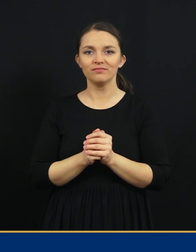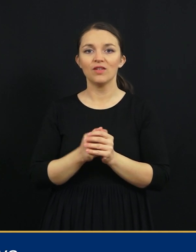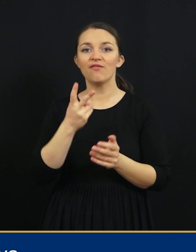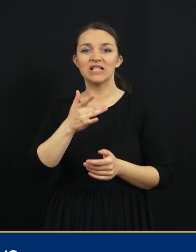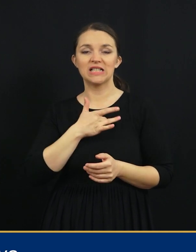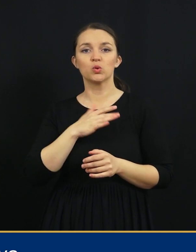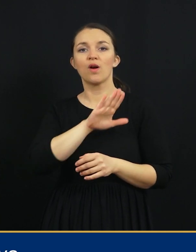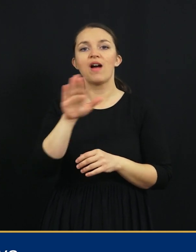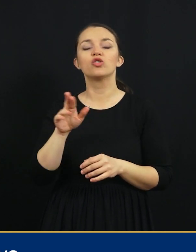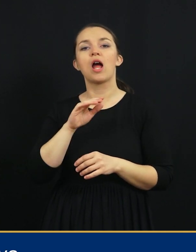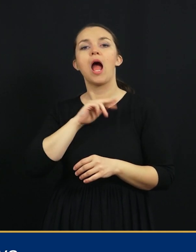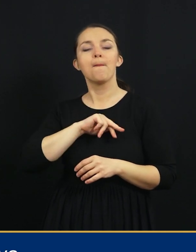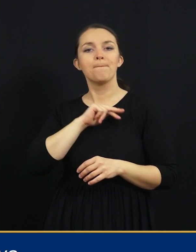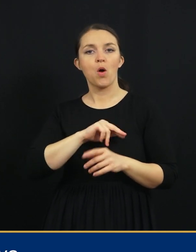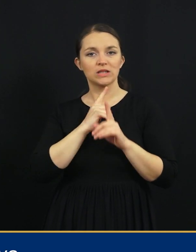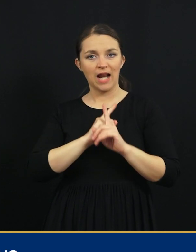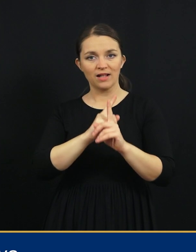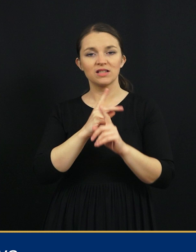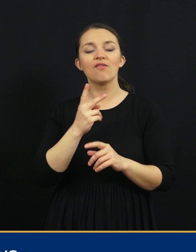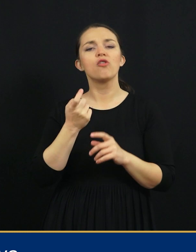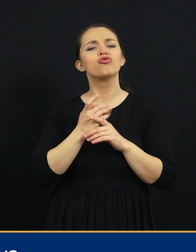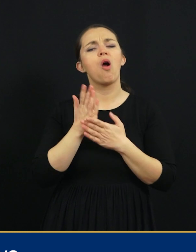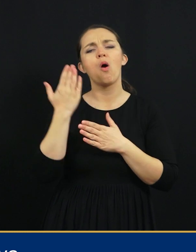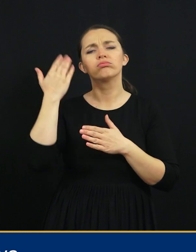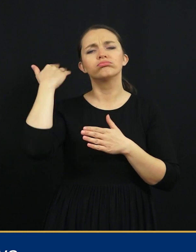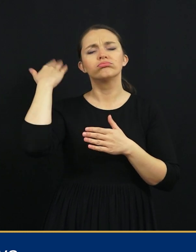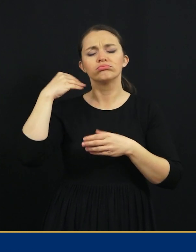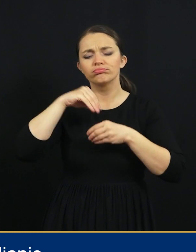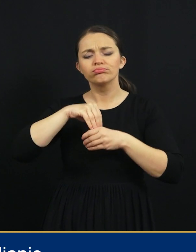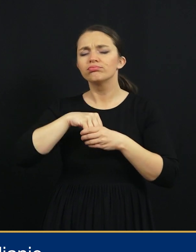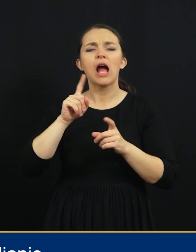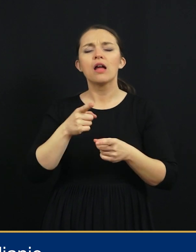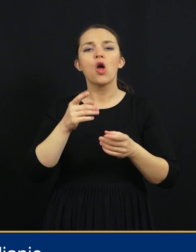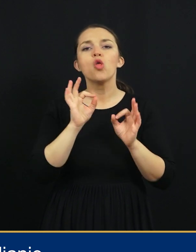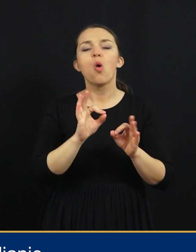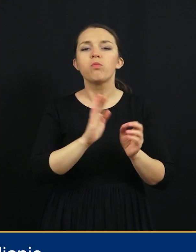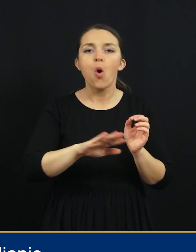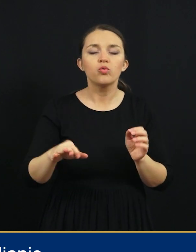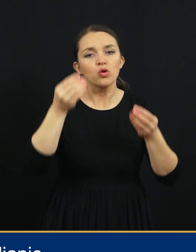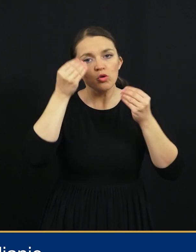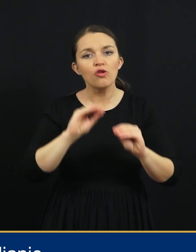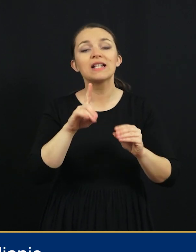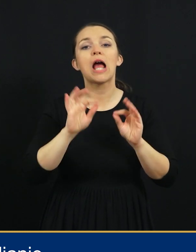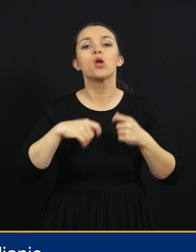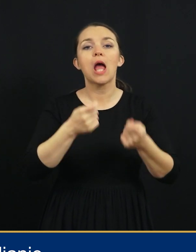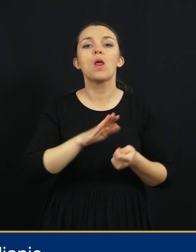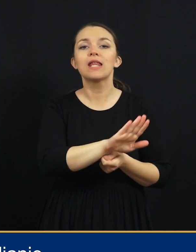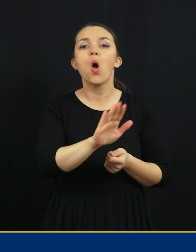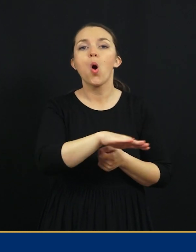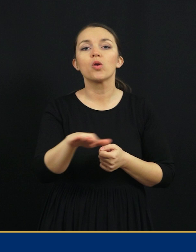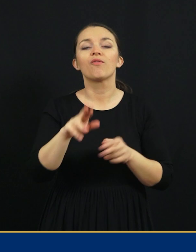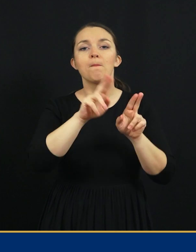V srcu vašega poslanstva so od nekdaj bili dobrobit otrok ter spoštovanje in zagotavljanje njihovih